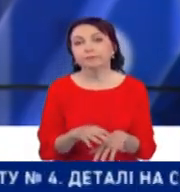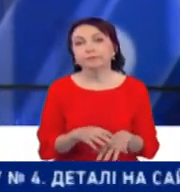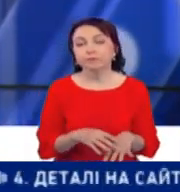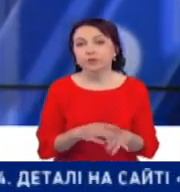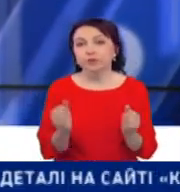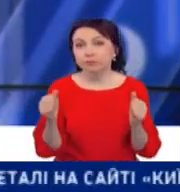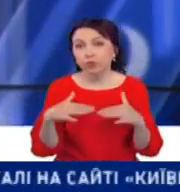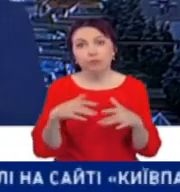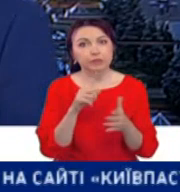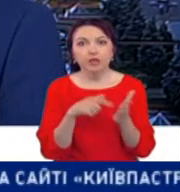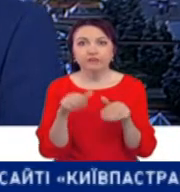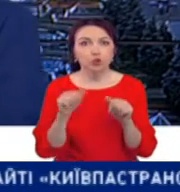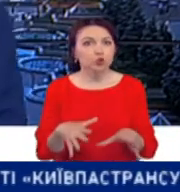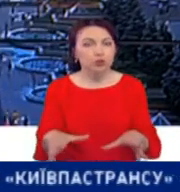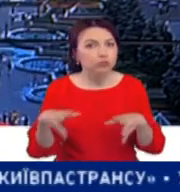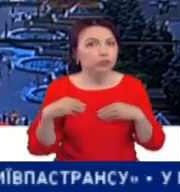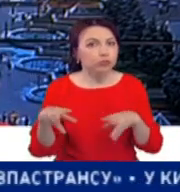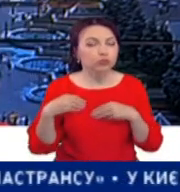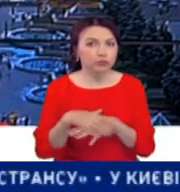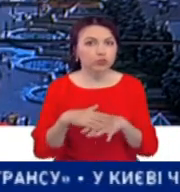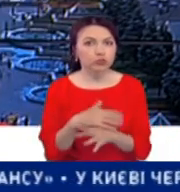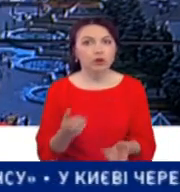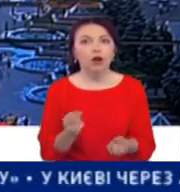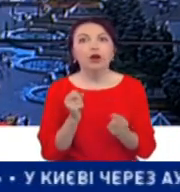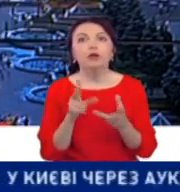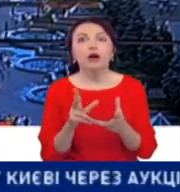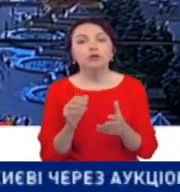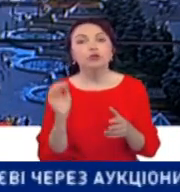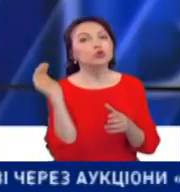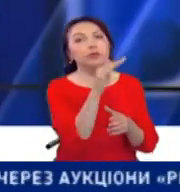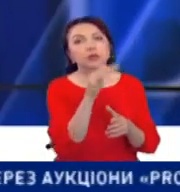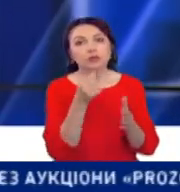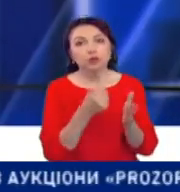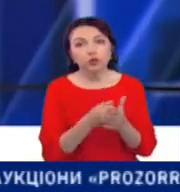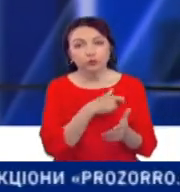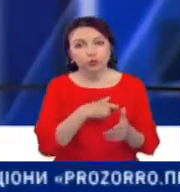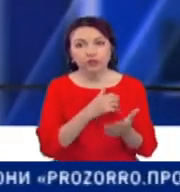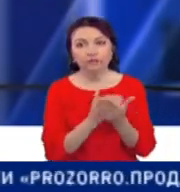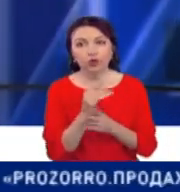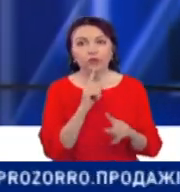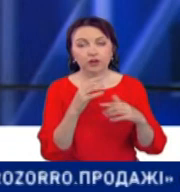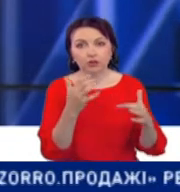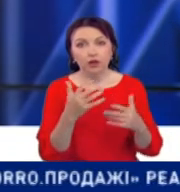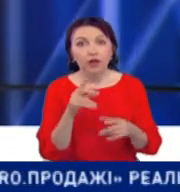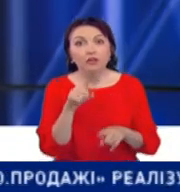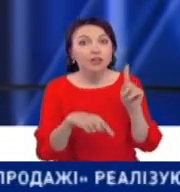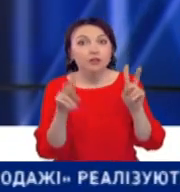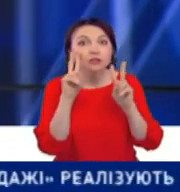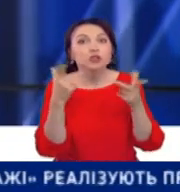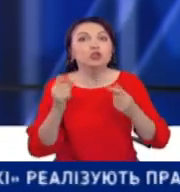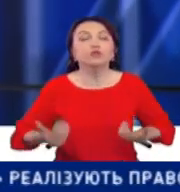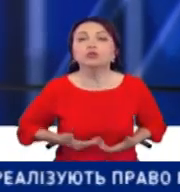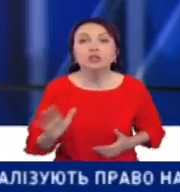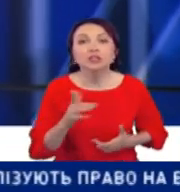питання вирішуємо разом, тому що... Як добратися до депутата Верховної Ради? Деяких ми навіть не знаємо, де вони там. Не то, що живуть,